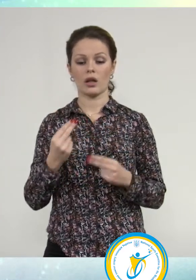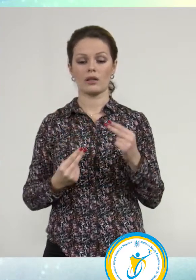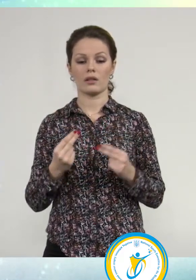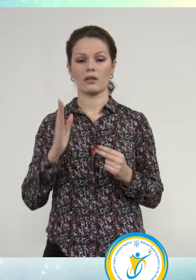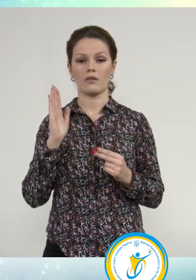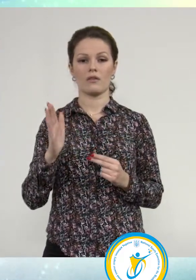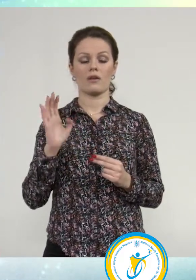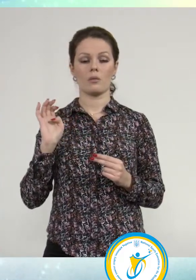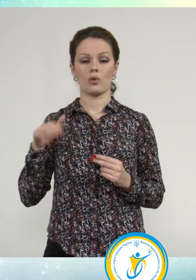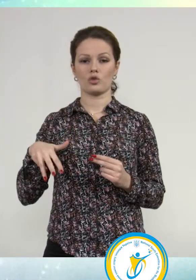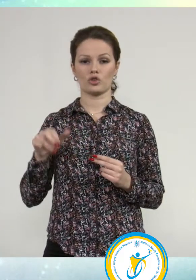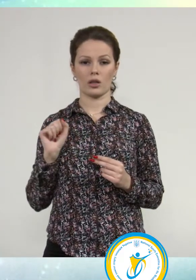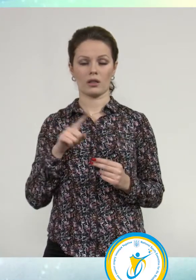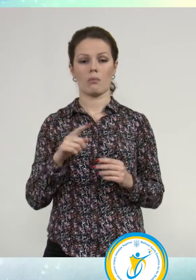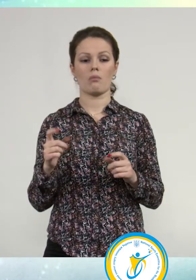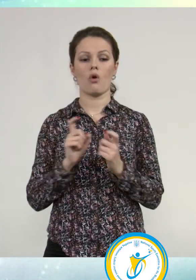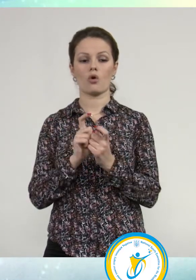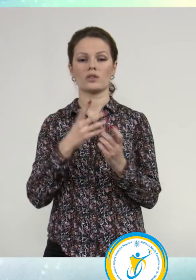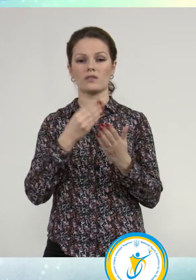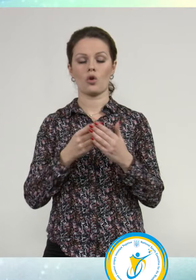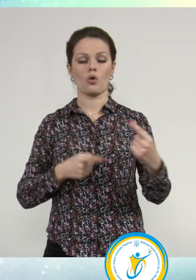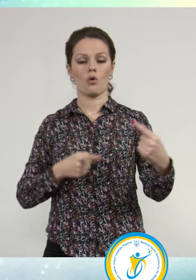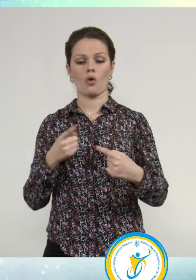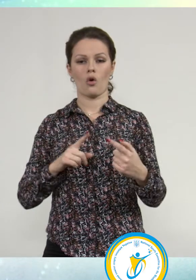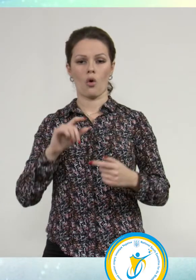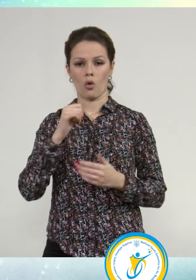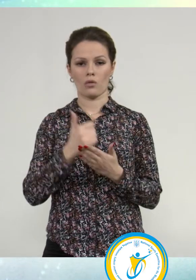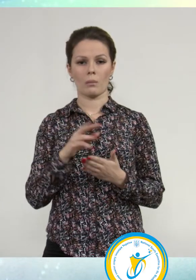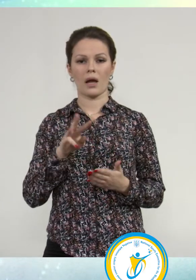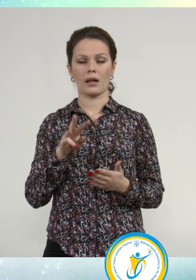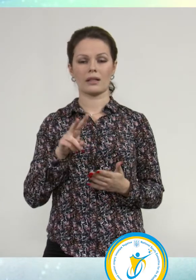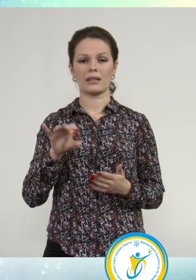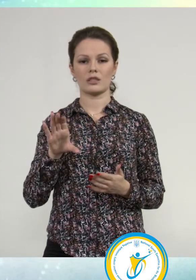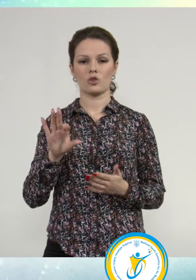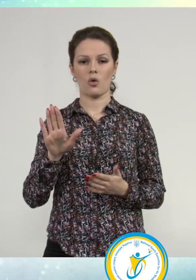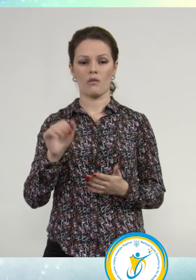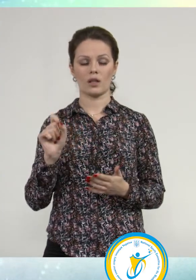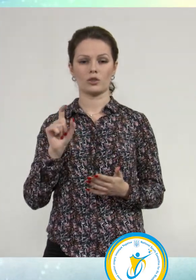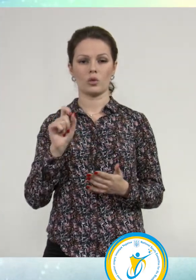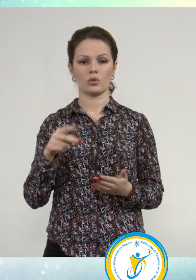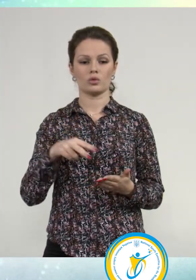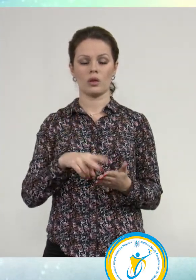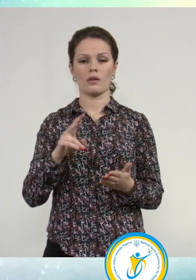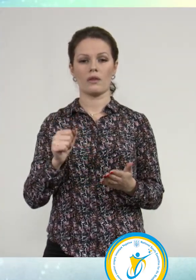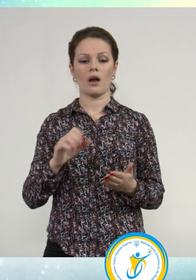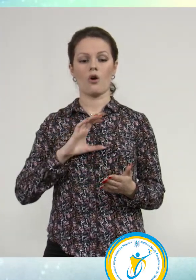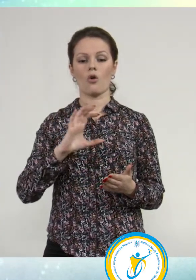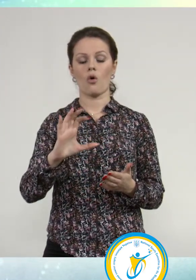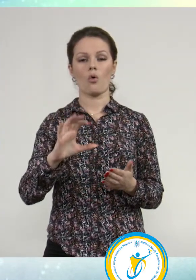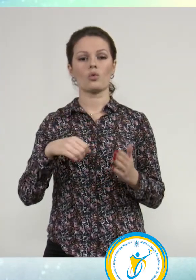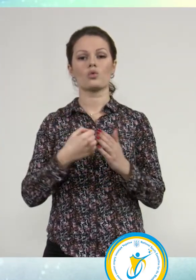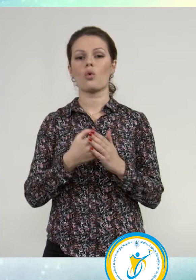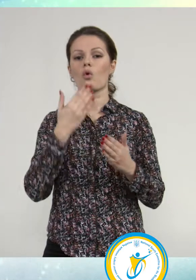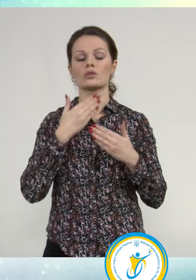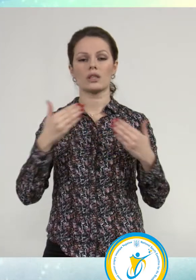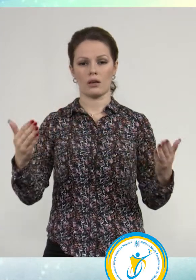Оксана боролась зі своєю головною опоненткою Михайлиною Лисовою. Золото стояло на кону аж до останнього вогневого